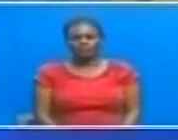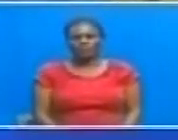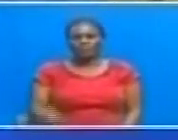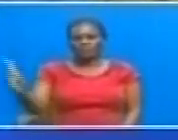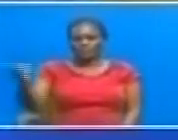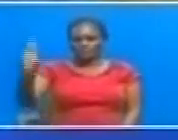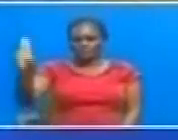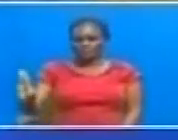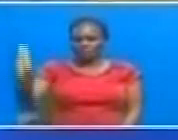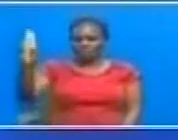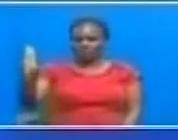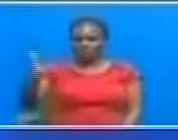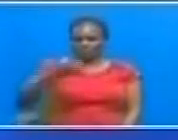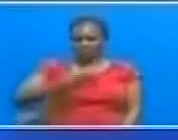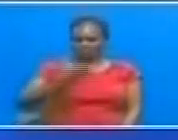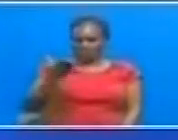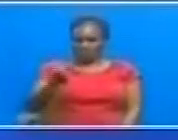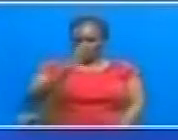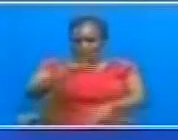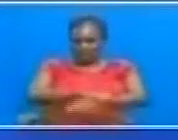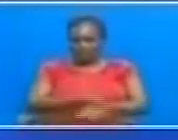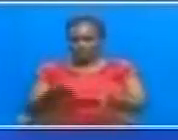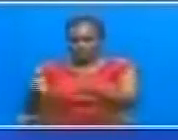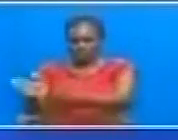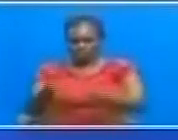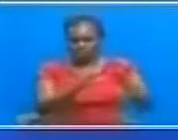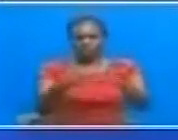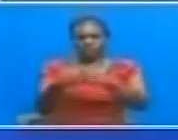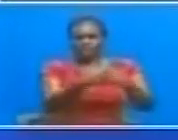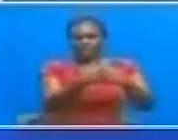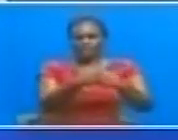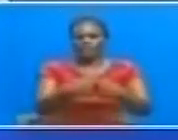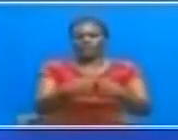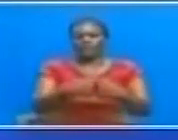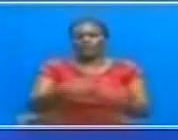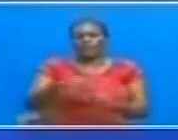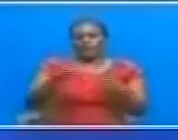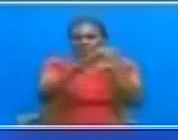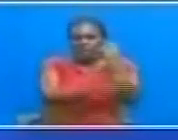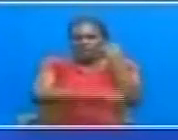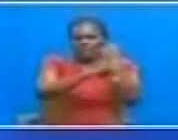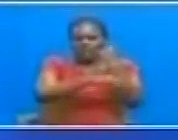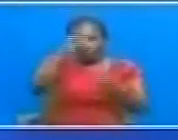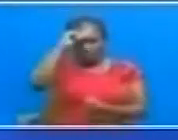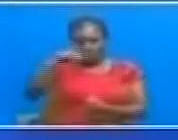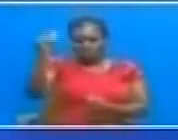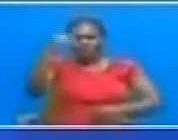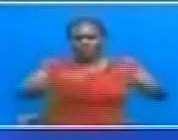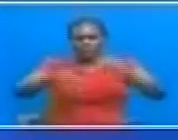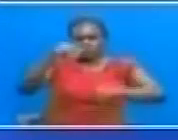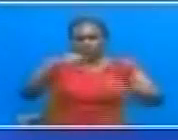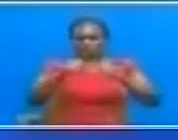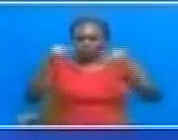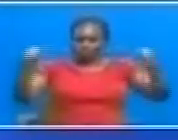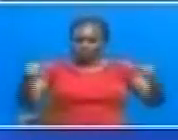Rais Uhuru Kenyatta akiwa mwenyeji alichukua fursa hiyo kutoa changamoto kwa mataifa kuheshimu michango ya upinzani. Aidha,